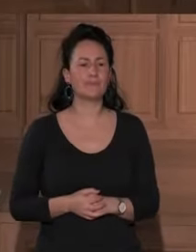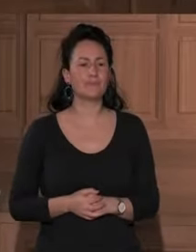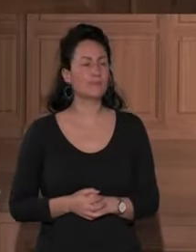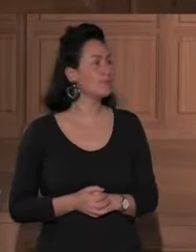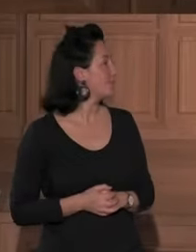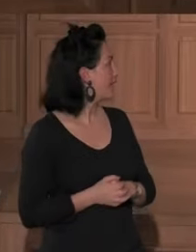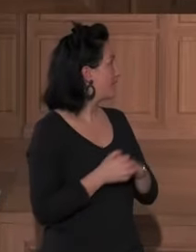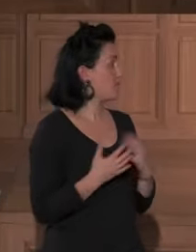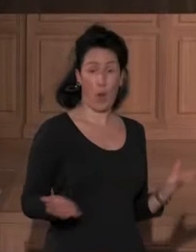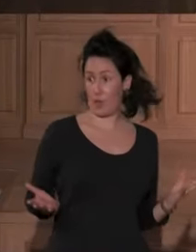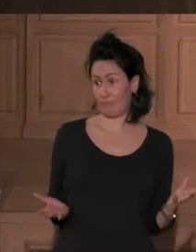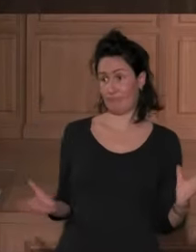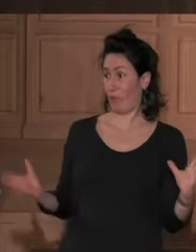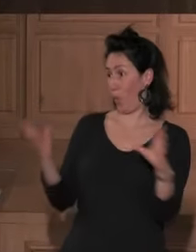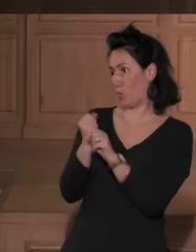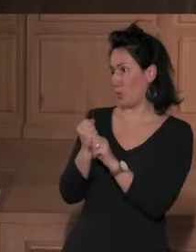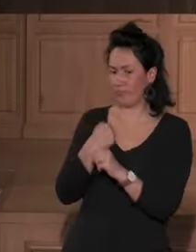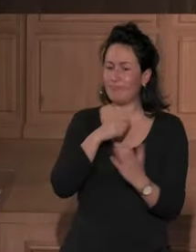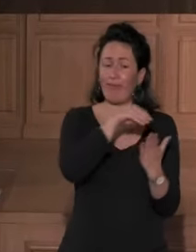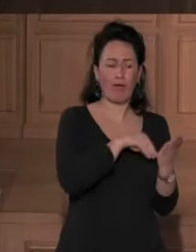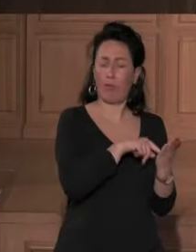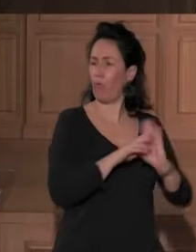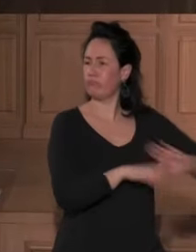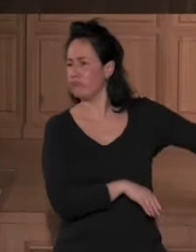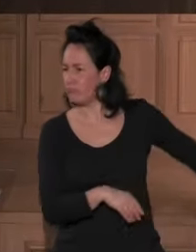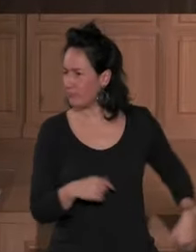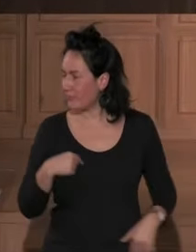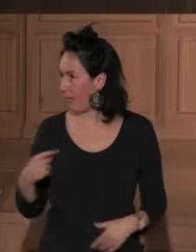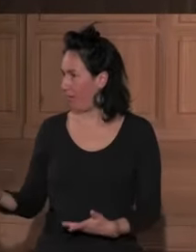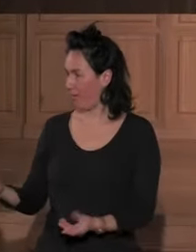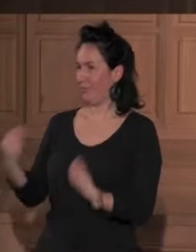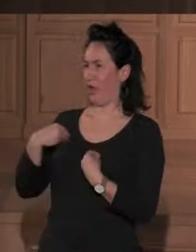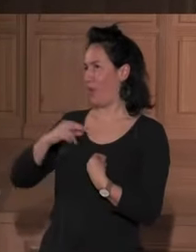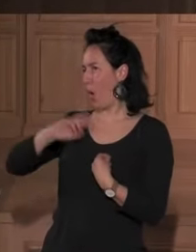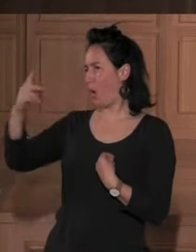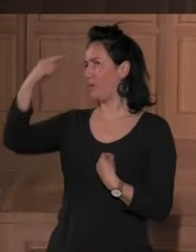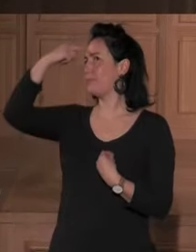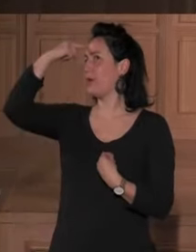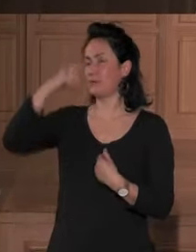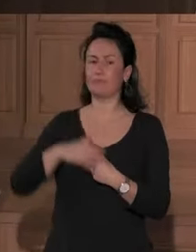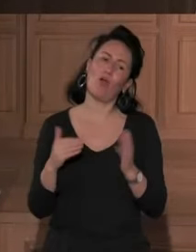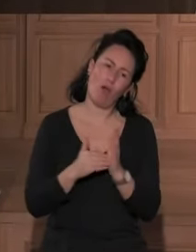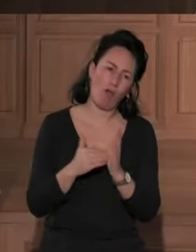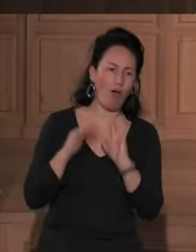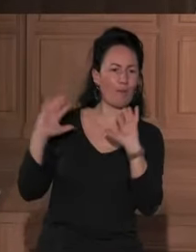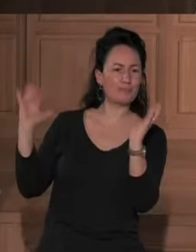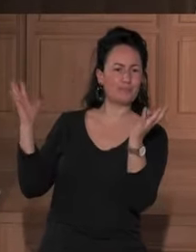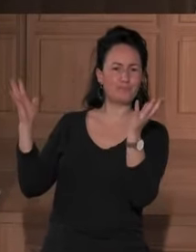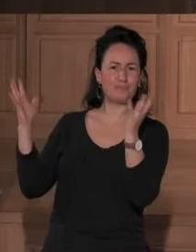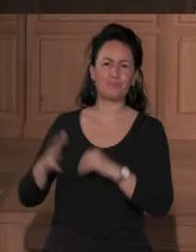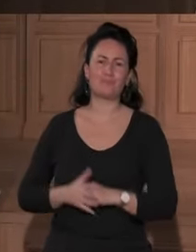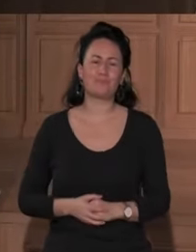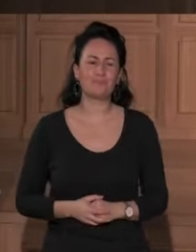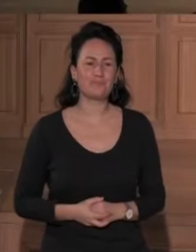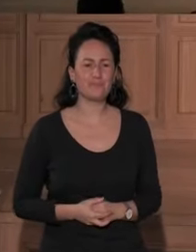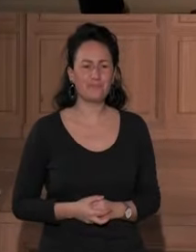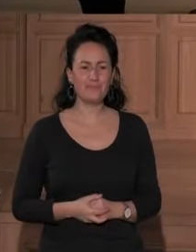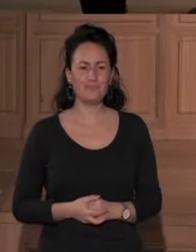ça va être ça ma conclusion. C'est pas celle que j'avais écrite, mais je trouve que c'est ce que vous avez incarné ce soir. Donc on peut encore les applaudir et leur dire un grand merci.